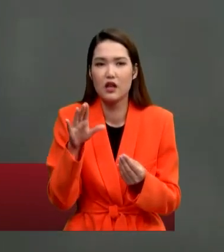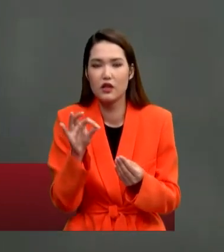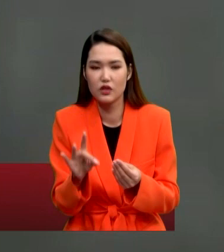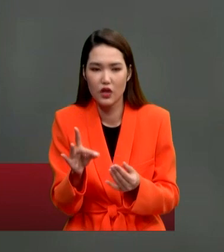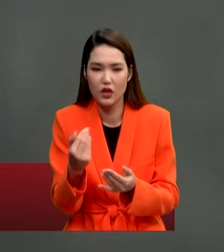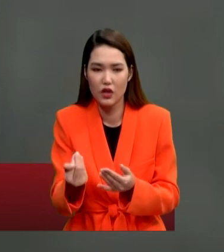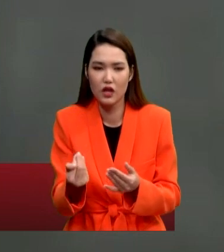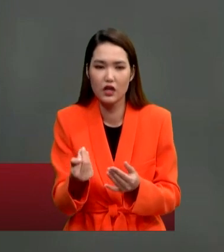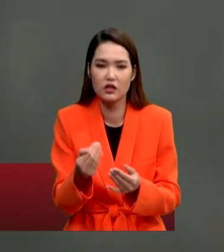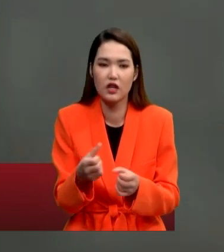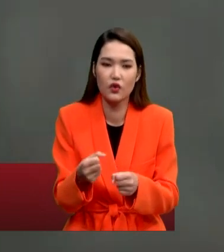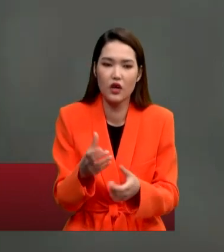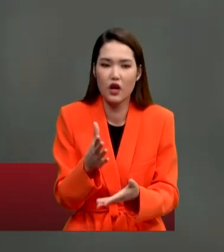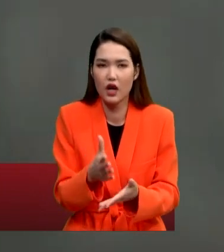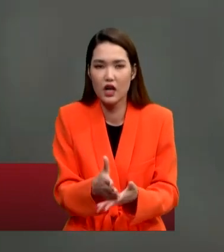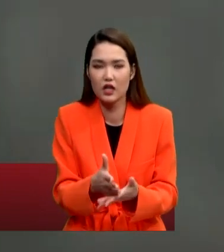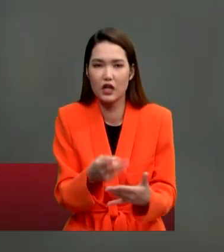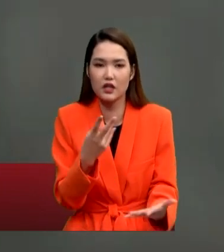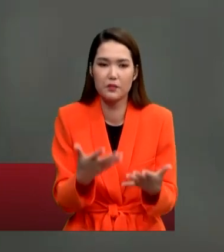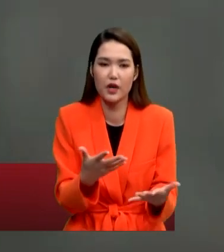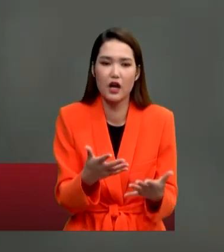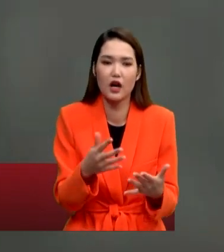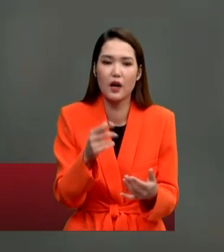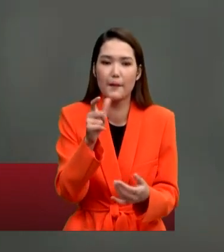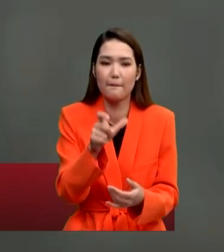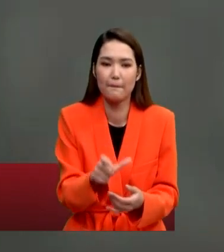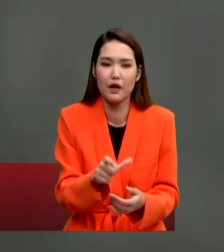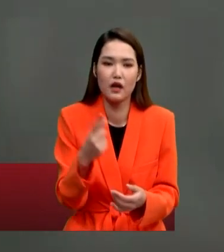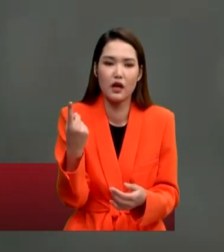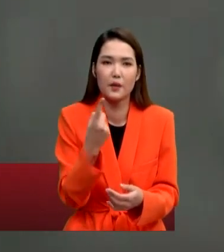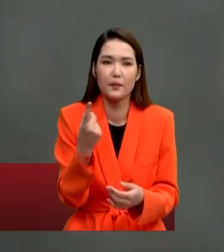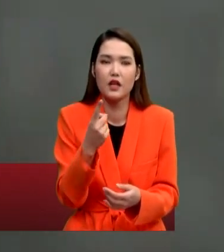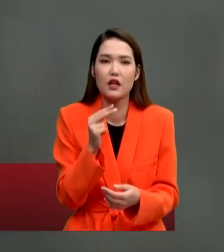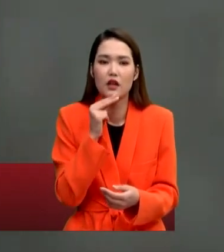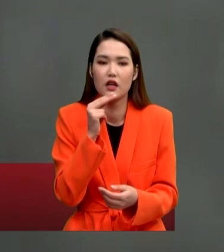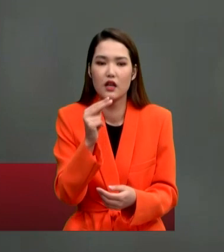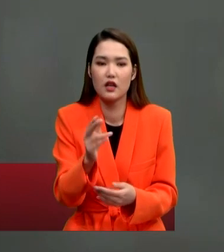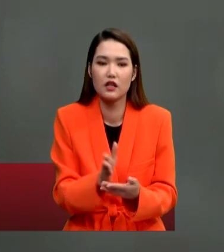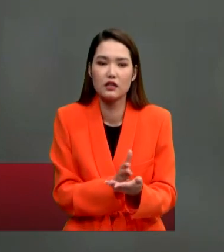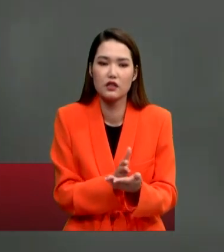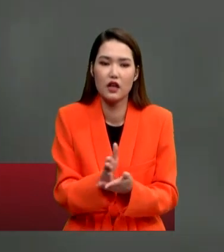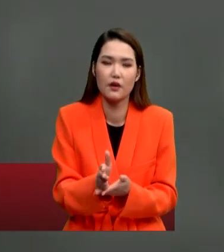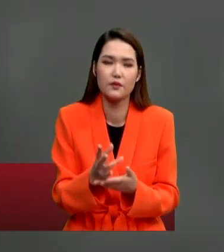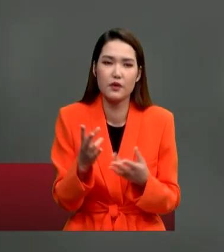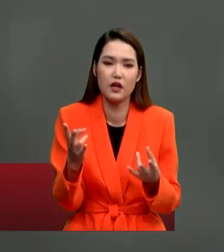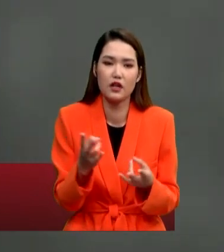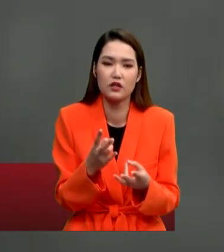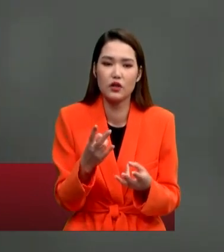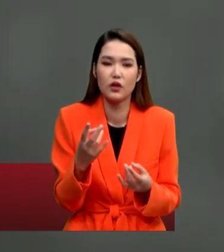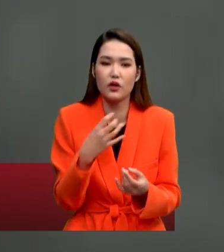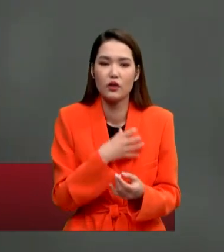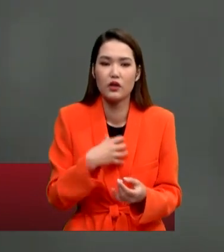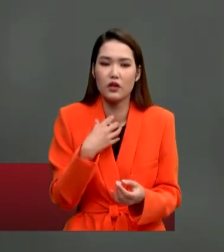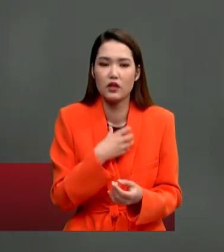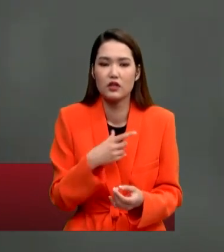все-таки придерживаюсь той позиции, что пациенту при первичном обращении, когда первый раз обращается, все равно нужно